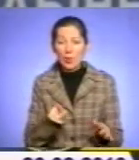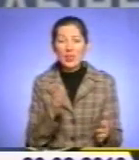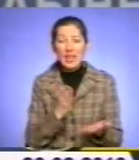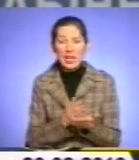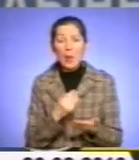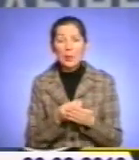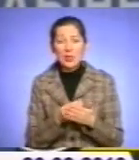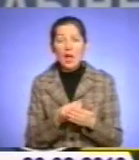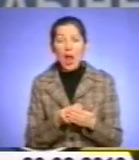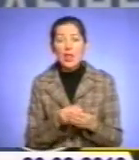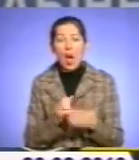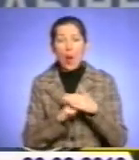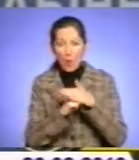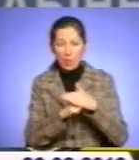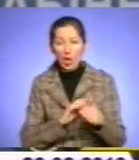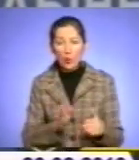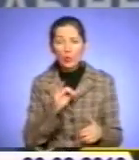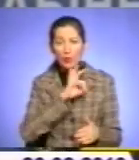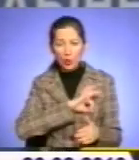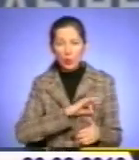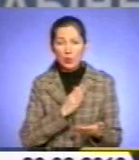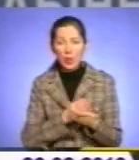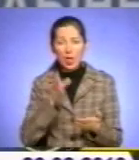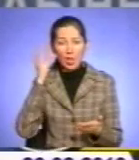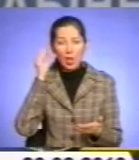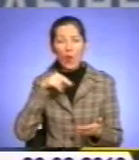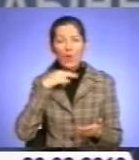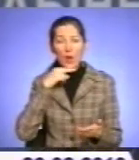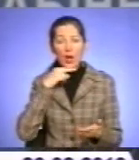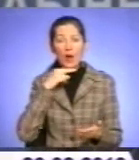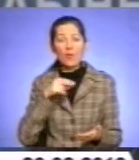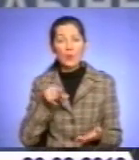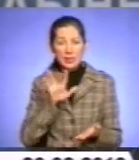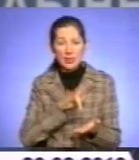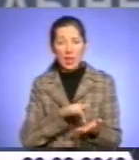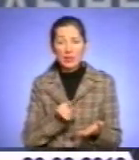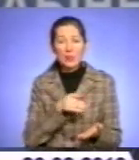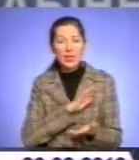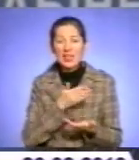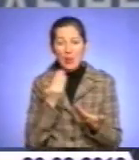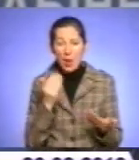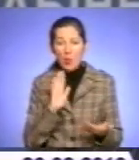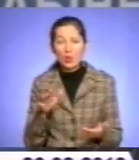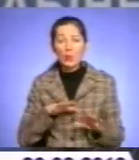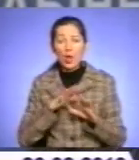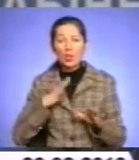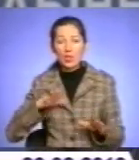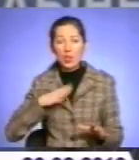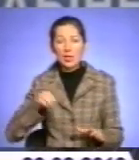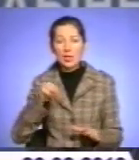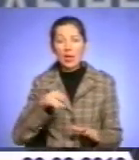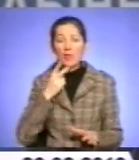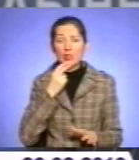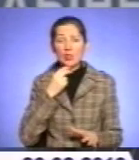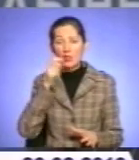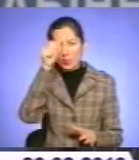використовувати, мається на увазі в містах. Там, де немає цього, будемо чекати травня-червня місяця і організовувати